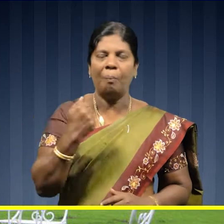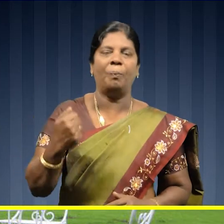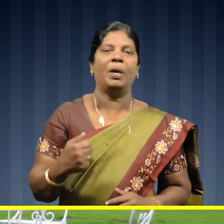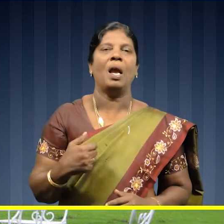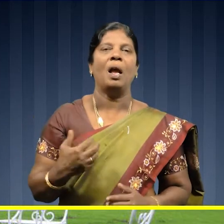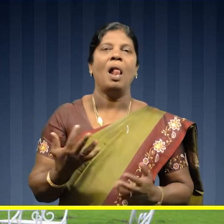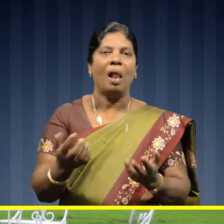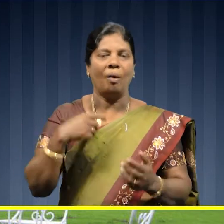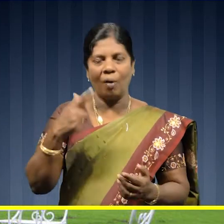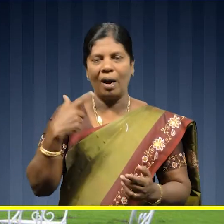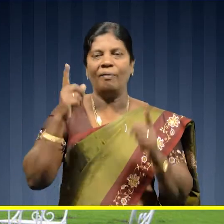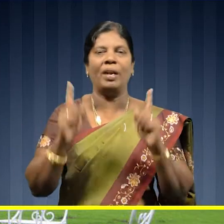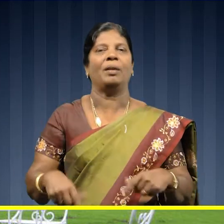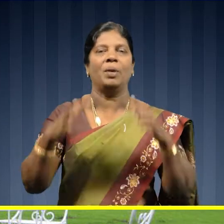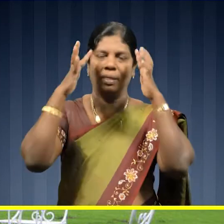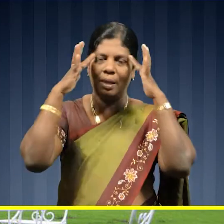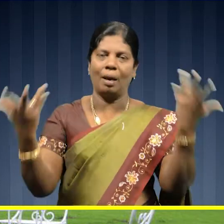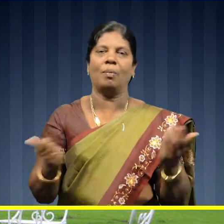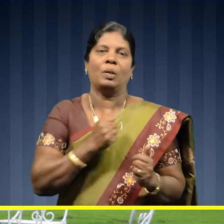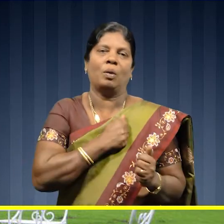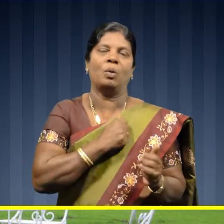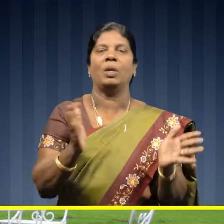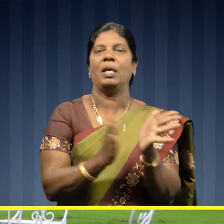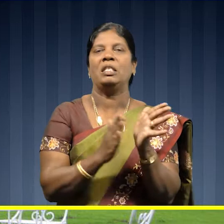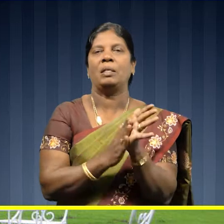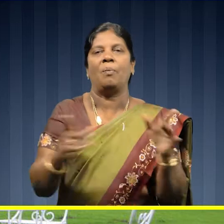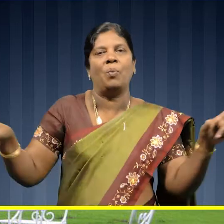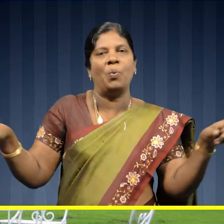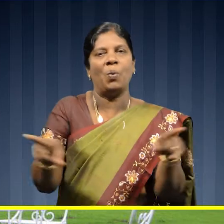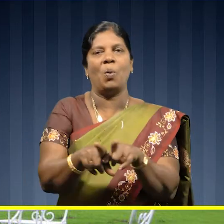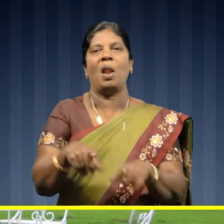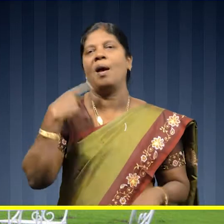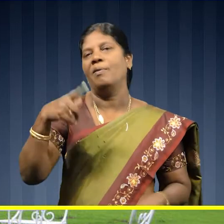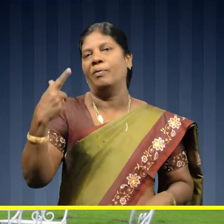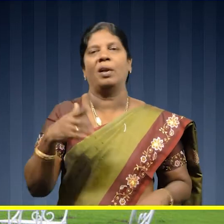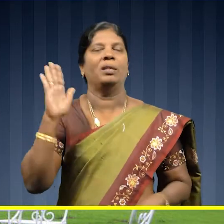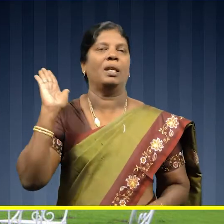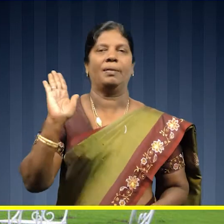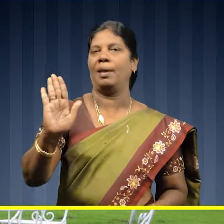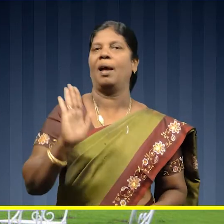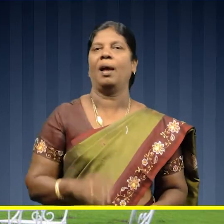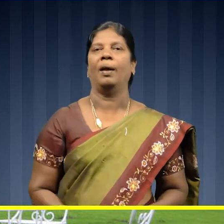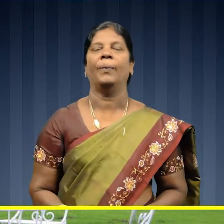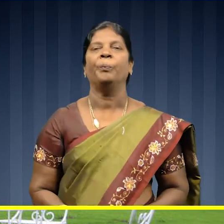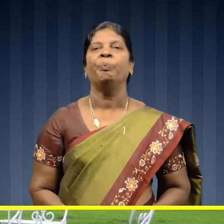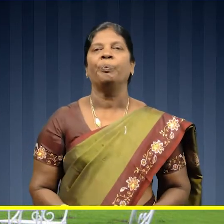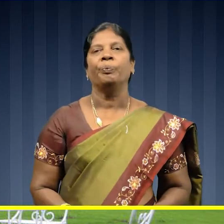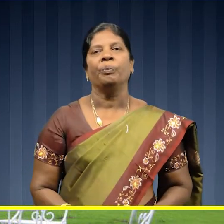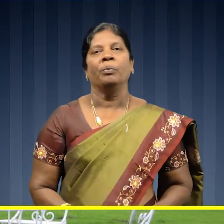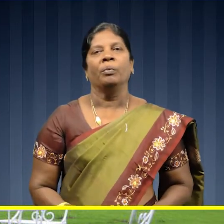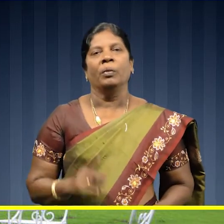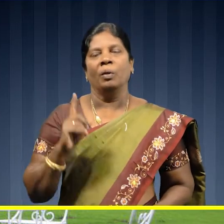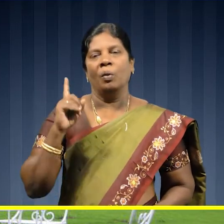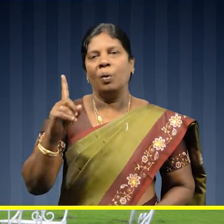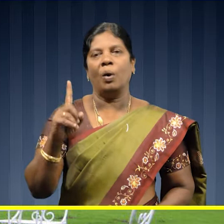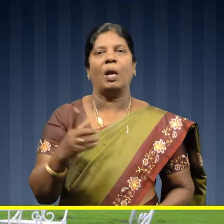வாழ்க்கையை எப்படி அனுபவிப்பதென்றும் தெரியாமல், மனம் போன போக்கிலே வாழ்க்கையை வாழ்ந்து கொண்டிருந்த அவர்கள்